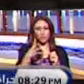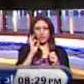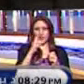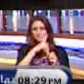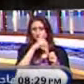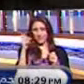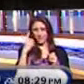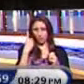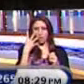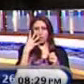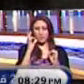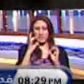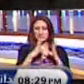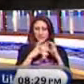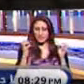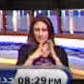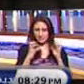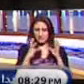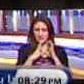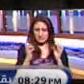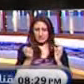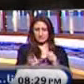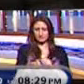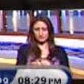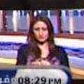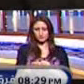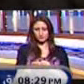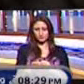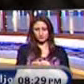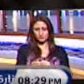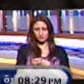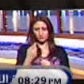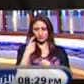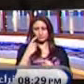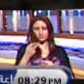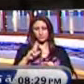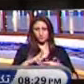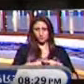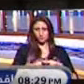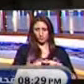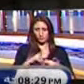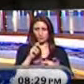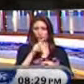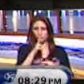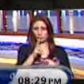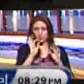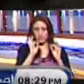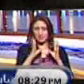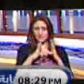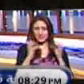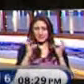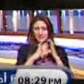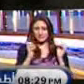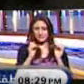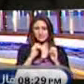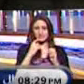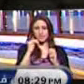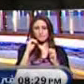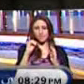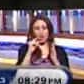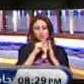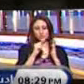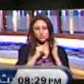الإدارية العليا الموقرة يعني تبدي رأيها فيه. وإحنا دايما بنقول إن تفسير مواد الدستور